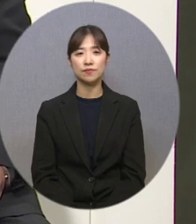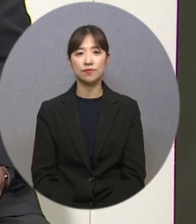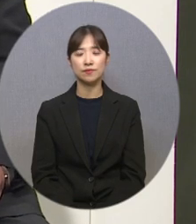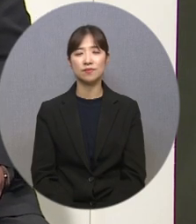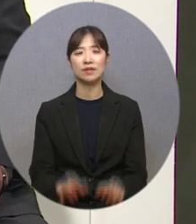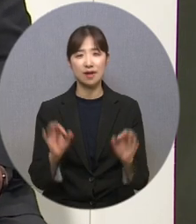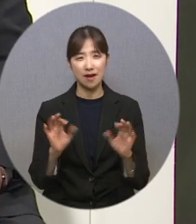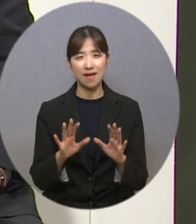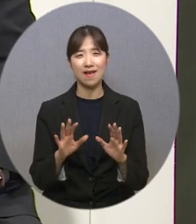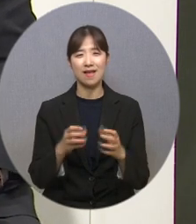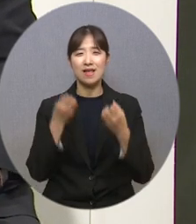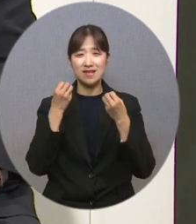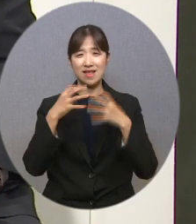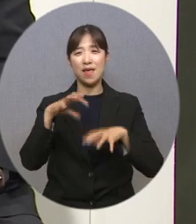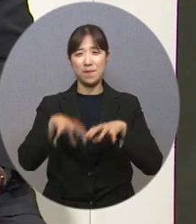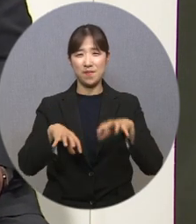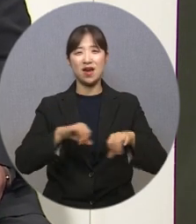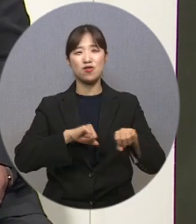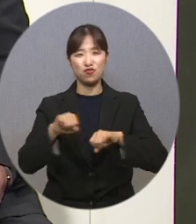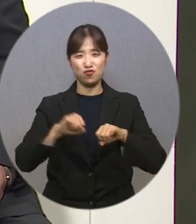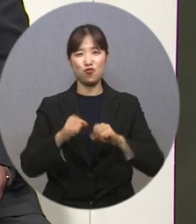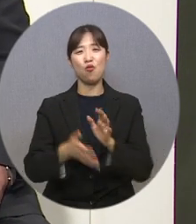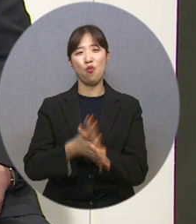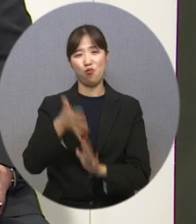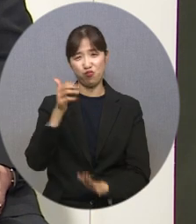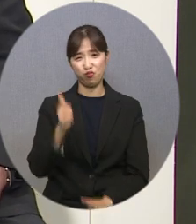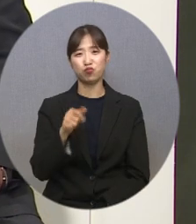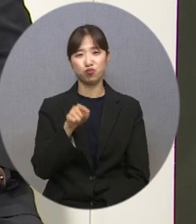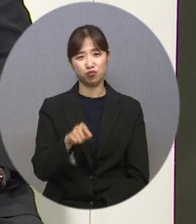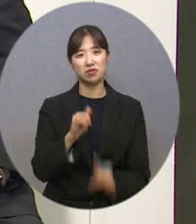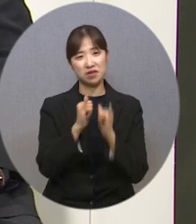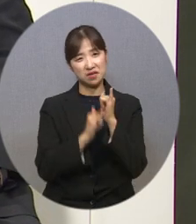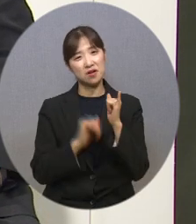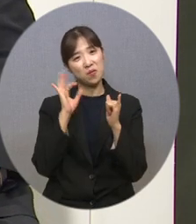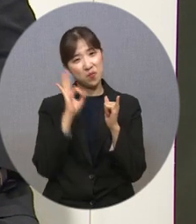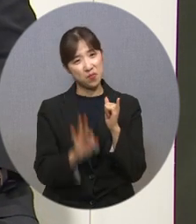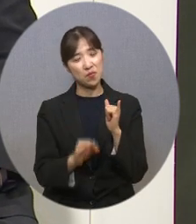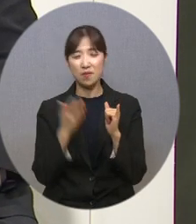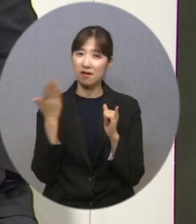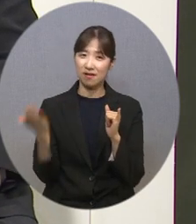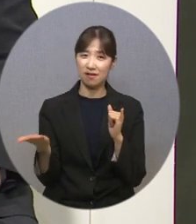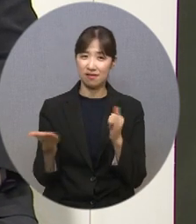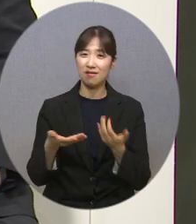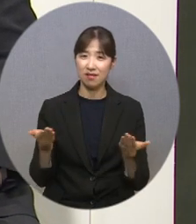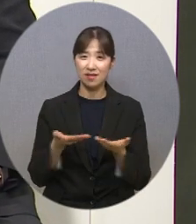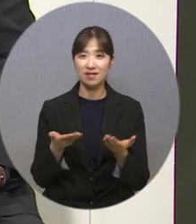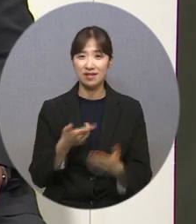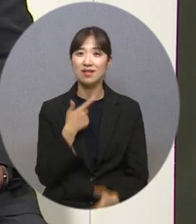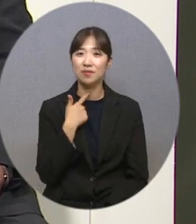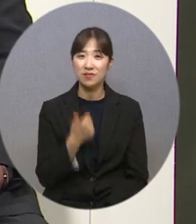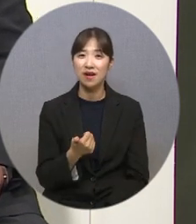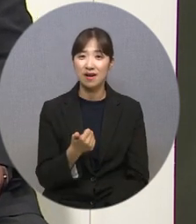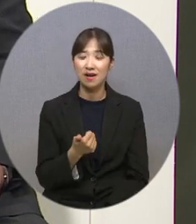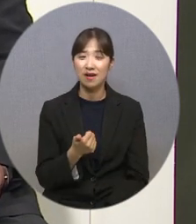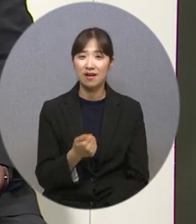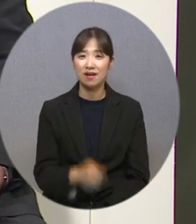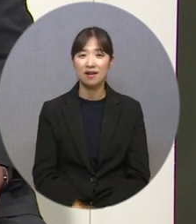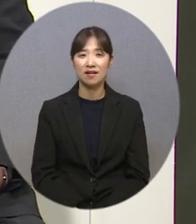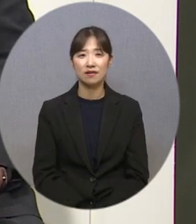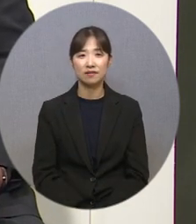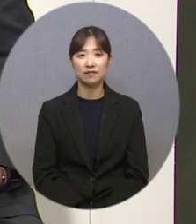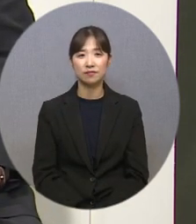잠시나마 그 새마을운동본부의 이력을 보니까 네. 관계를 하셨던 걸로 돼